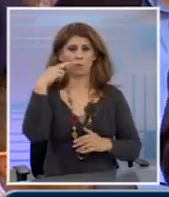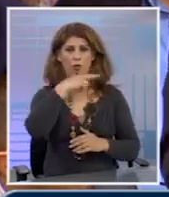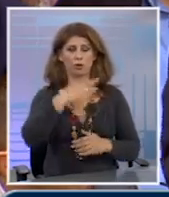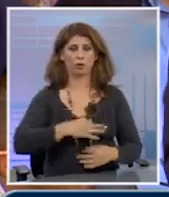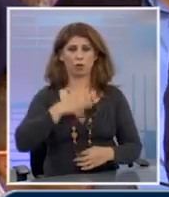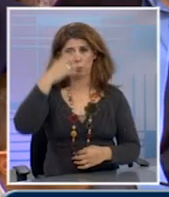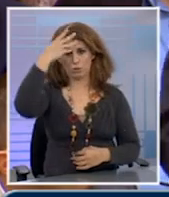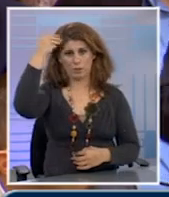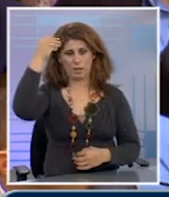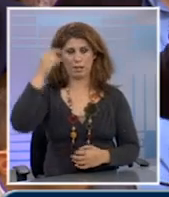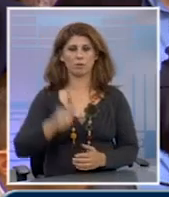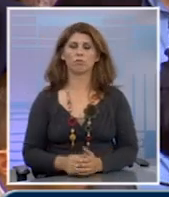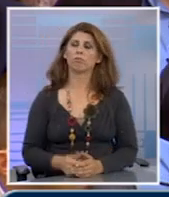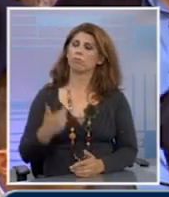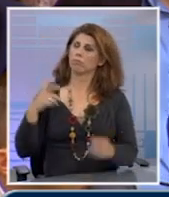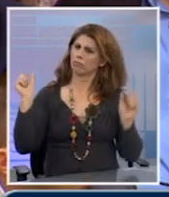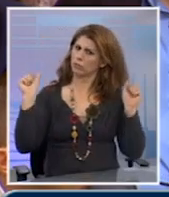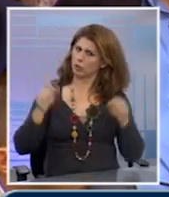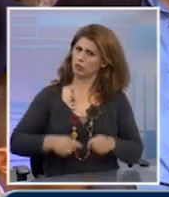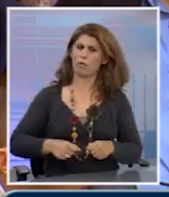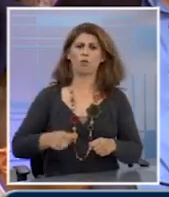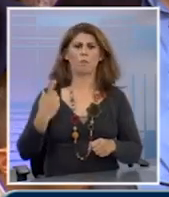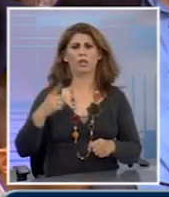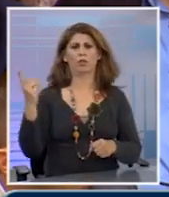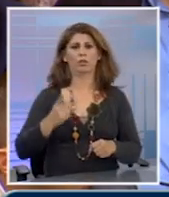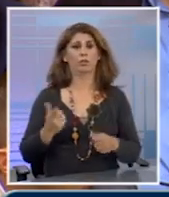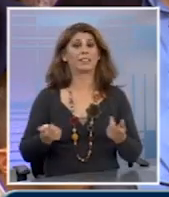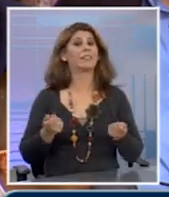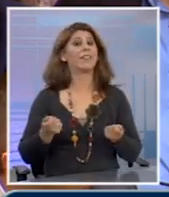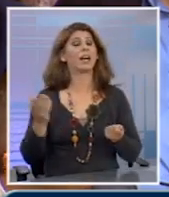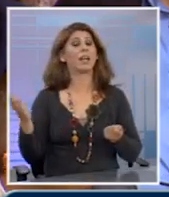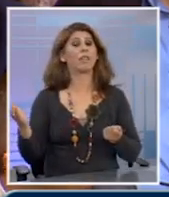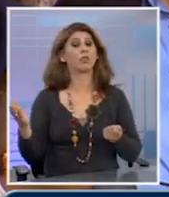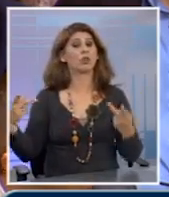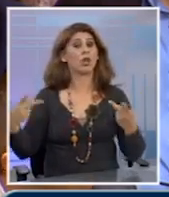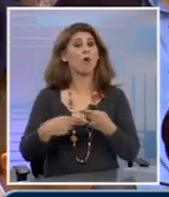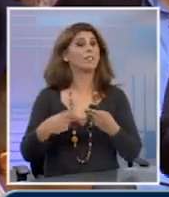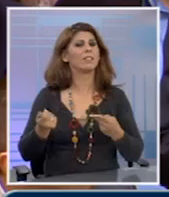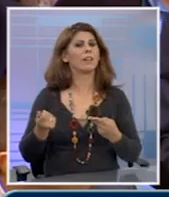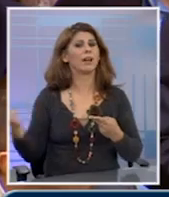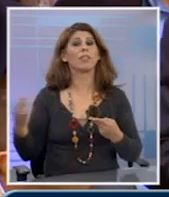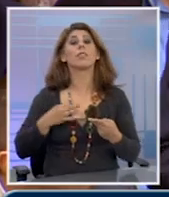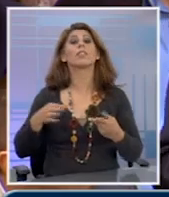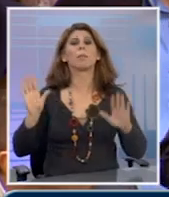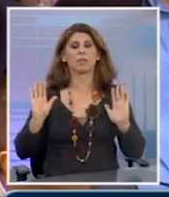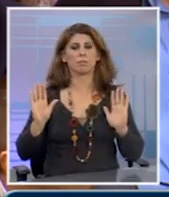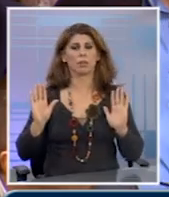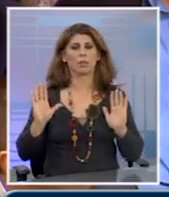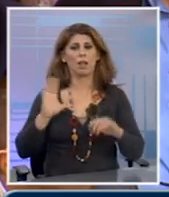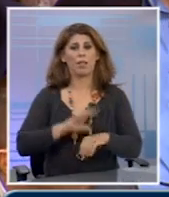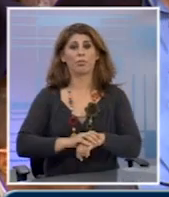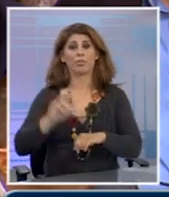κύριο τσίπρα συμφωνούμε απολύτως τι θα κάνει όμως αυτός για τον κόφτη δεν μας είπε δεν